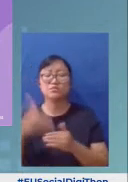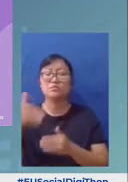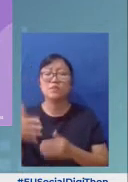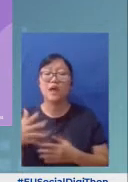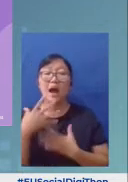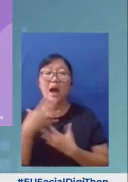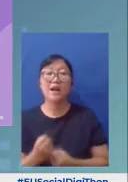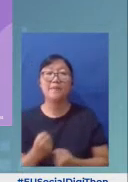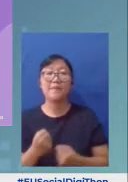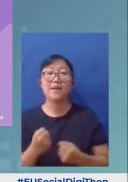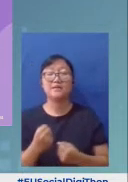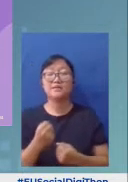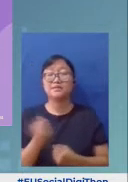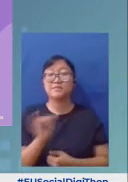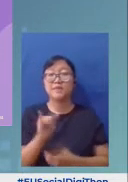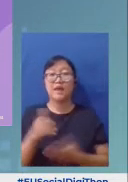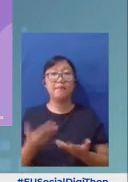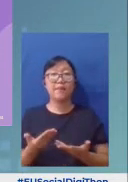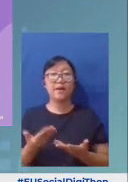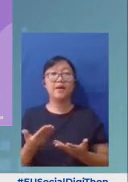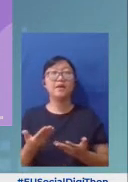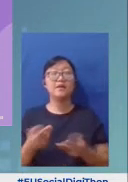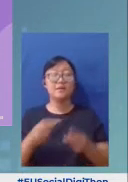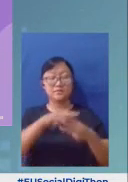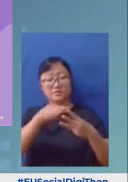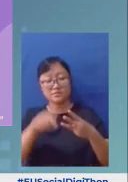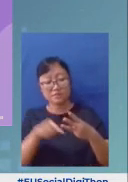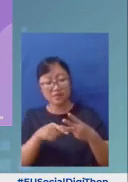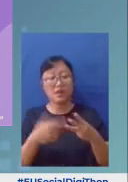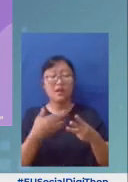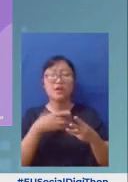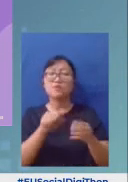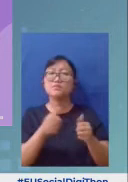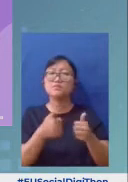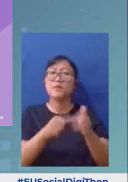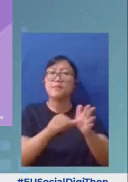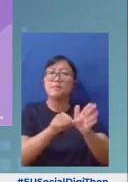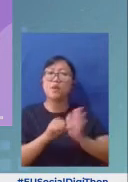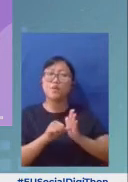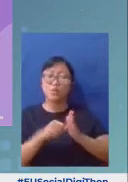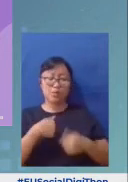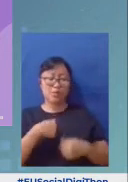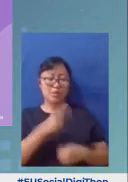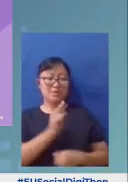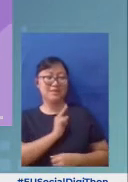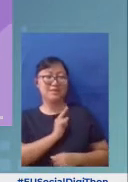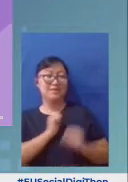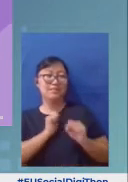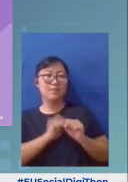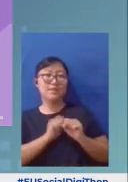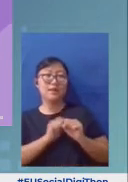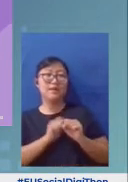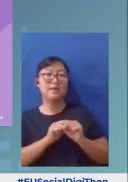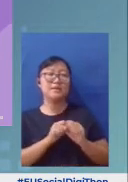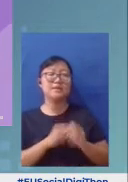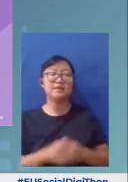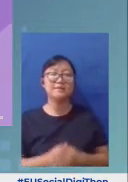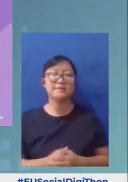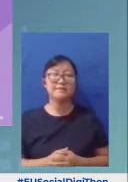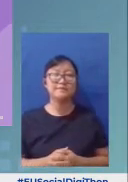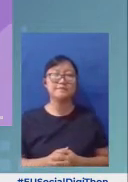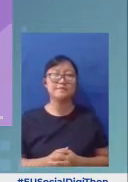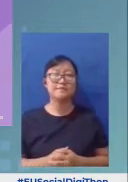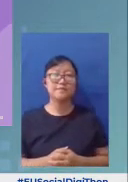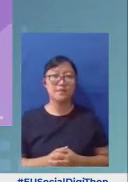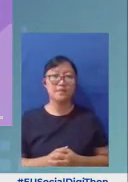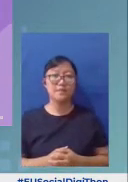kemudian dibantu supaya dia bisa lebih memperbaiki diri. Tuh. Nah, yang dicari tahu dan dibantu itu misalnya memperbaiki pola